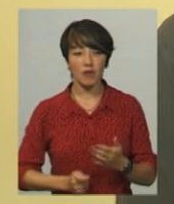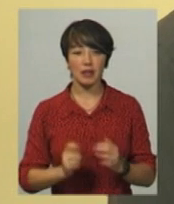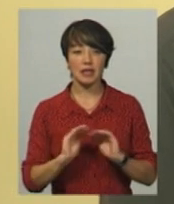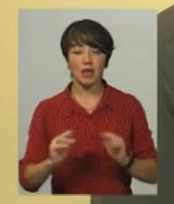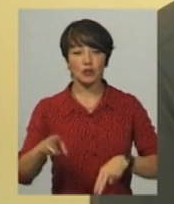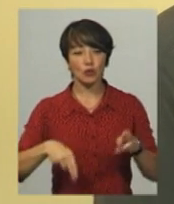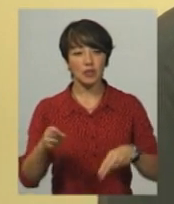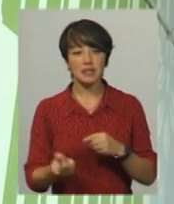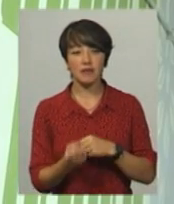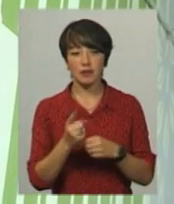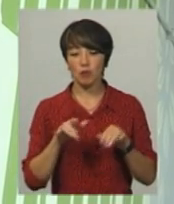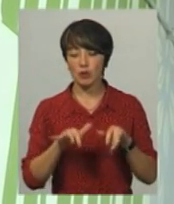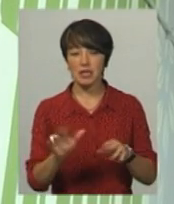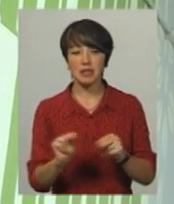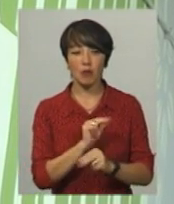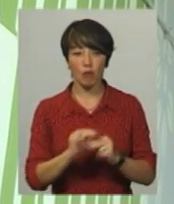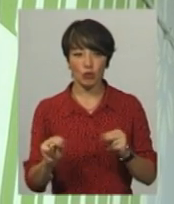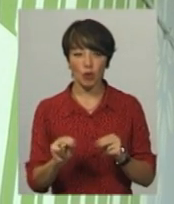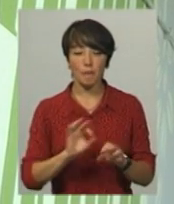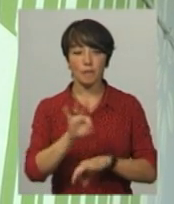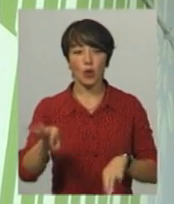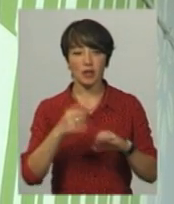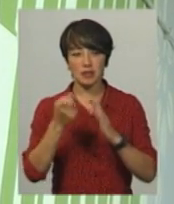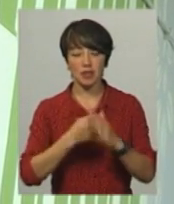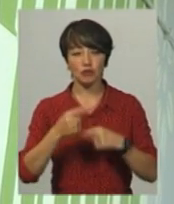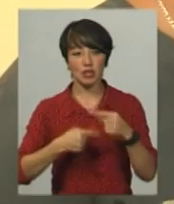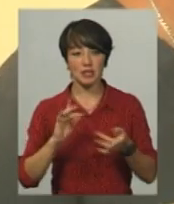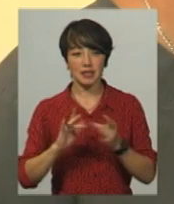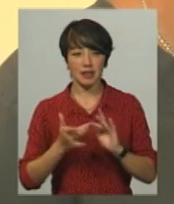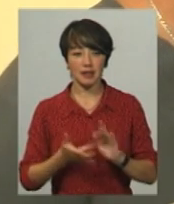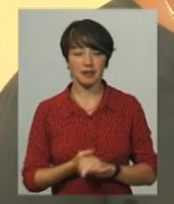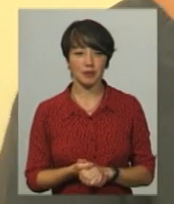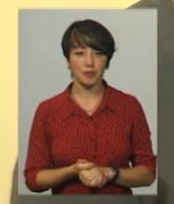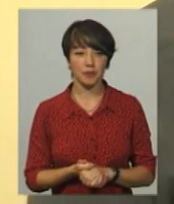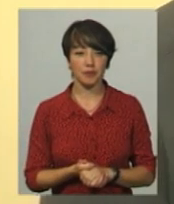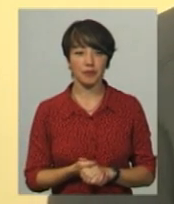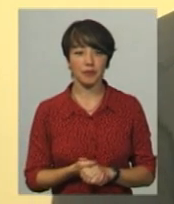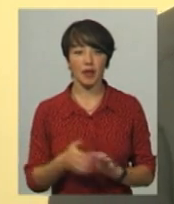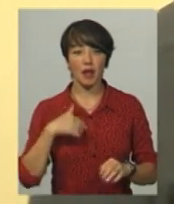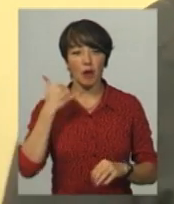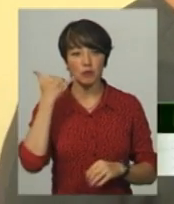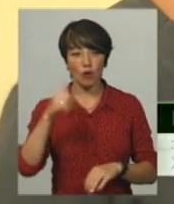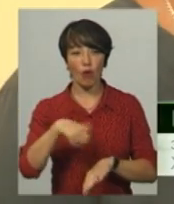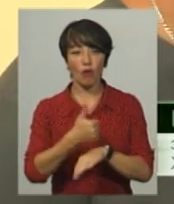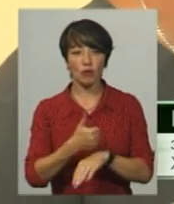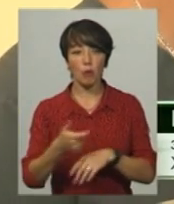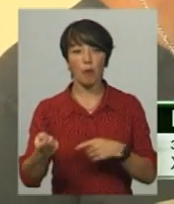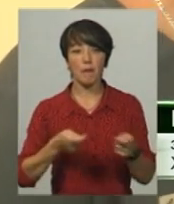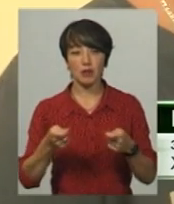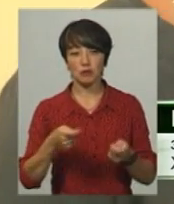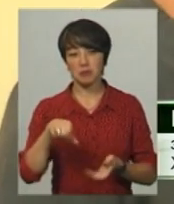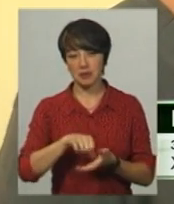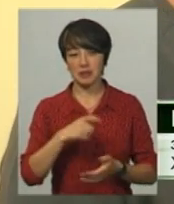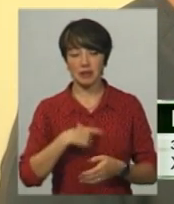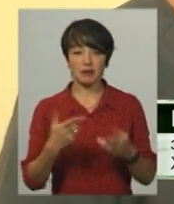хірургію з'явилася в процесі ремонтних робіт. Про проект дізнався через інтернет. Я позвонив головному менеджеру, представився.